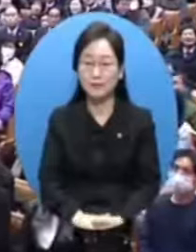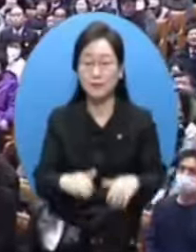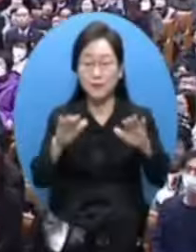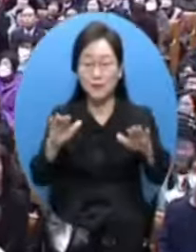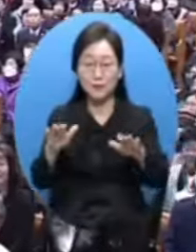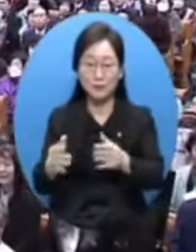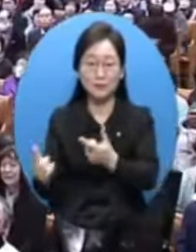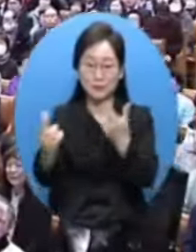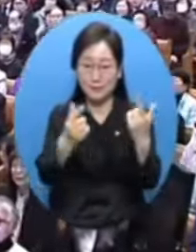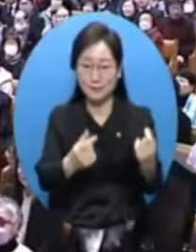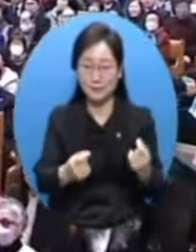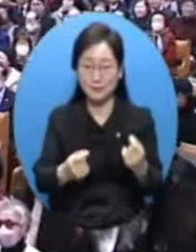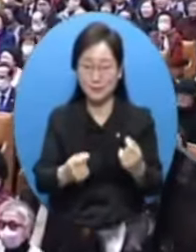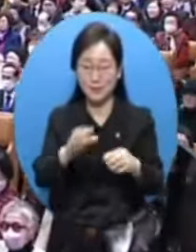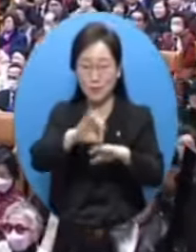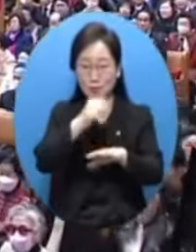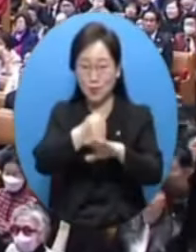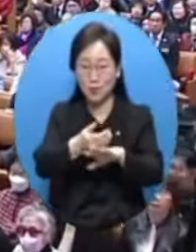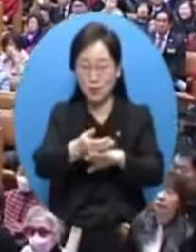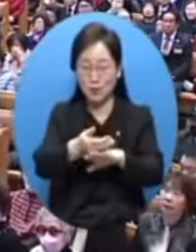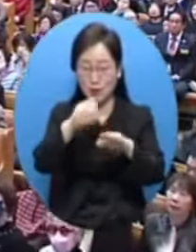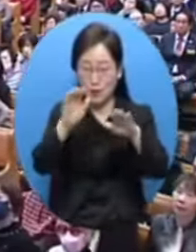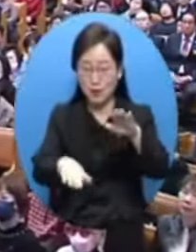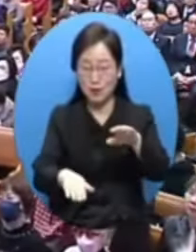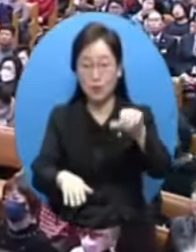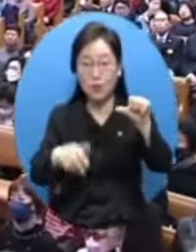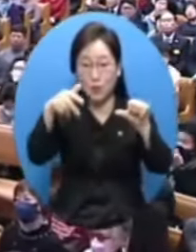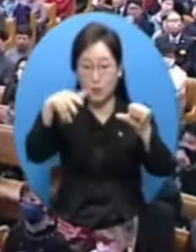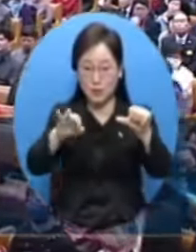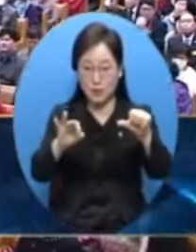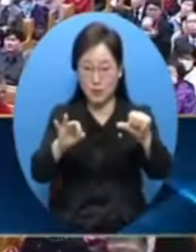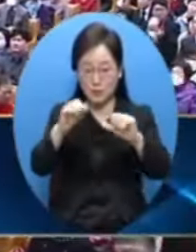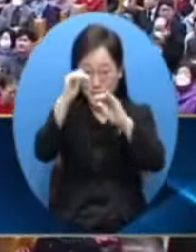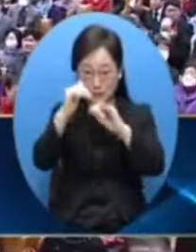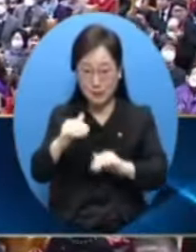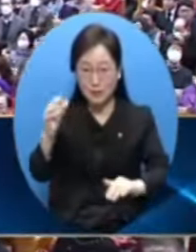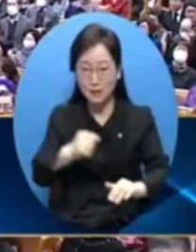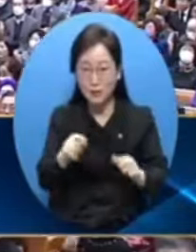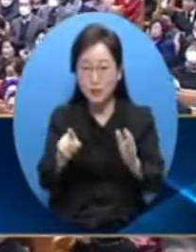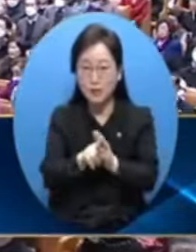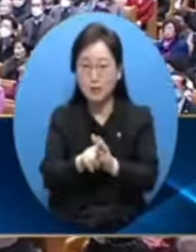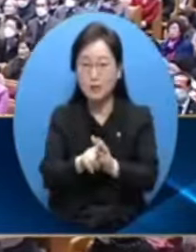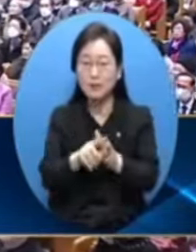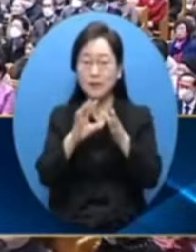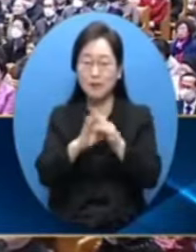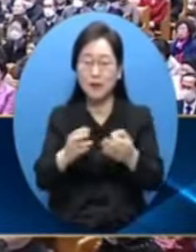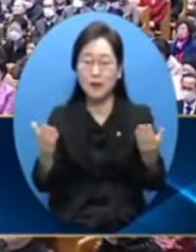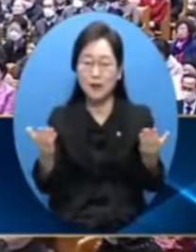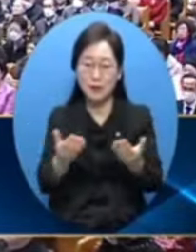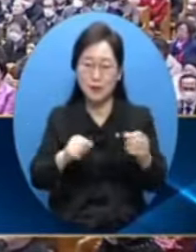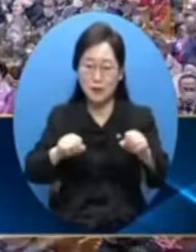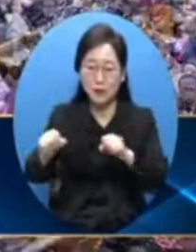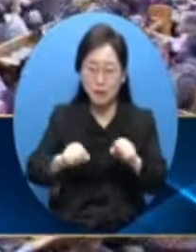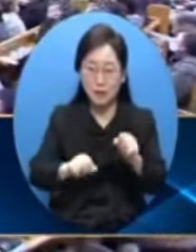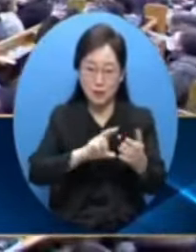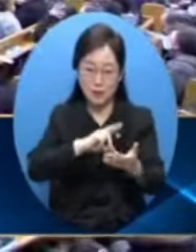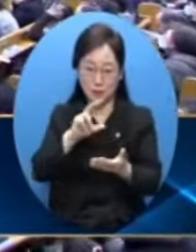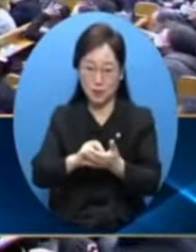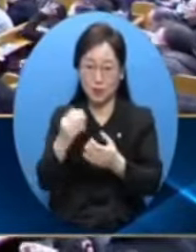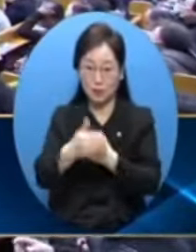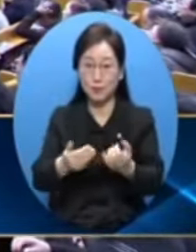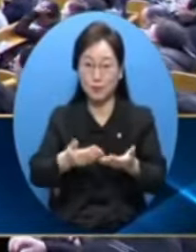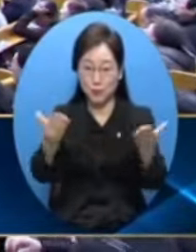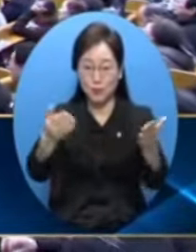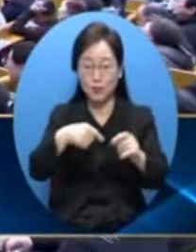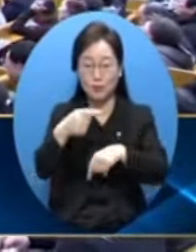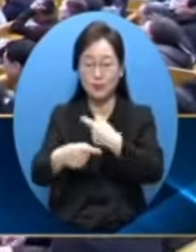오늘 전 여러분과 함께 열왕기하 5장의 말씀을 가지고 믿음의 역사 같은 제목으로 함께 은혜를 나누기 원합니다. 제목을 한번